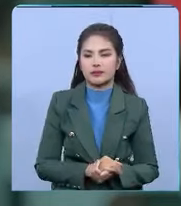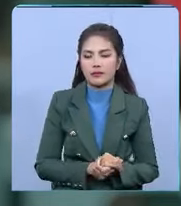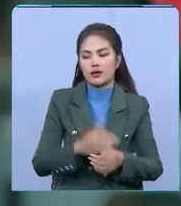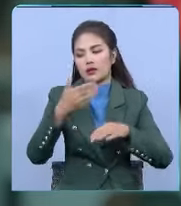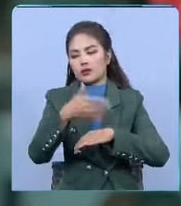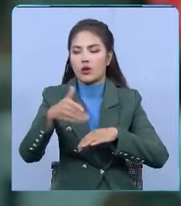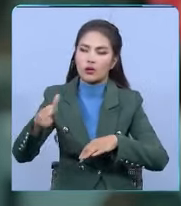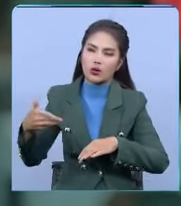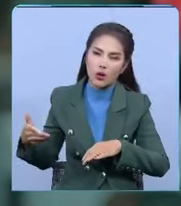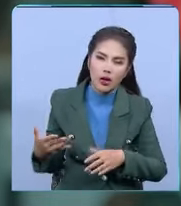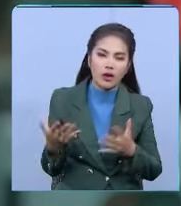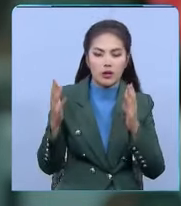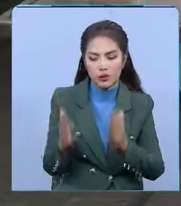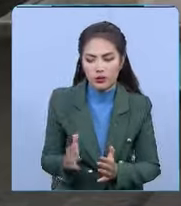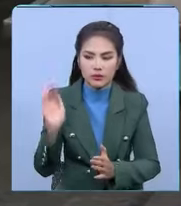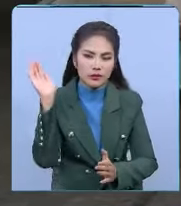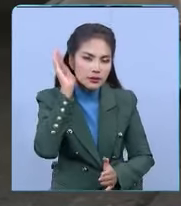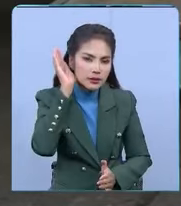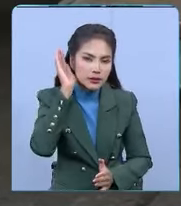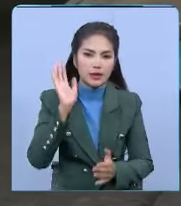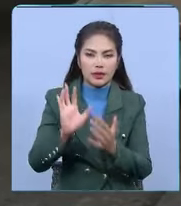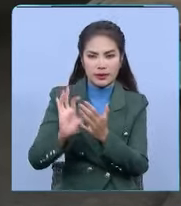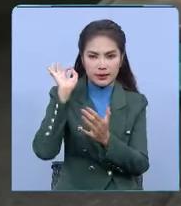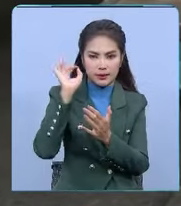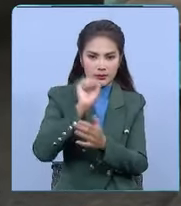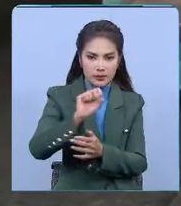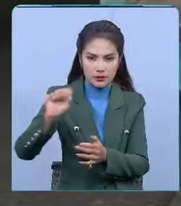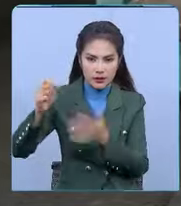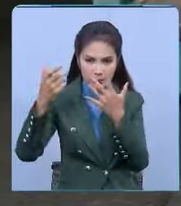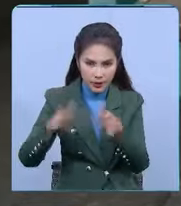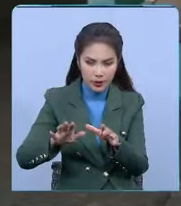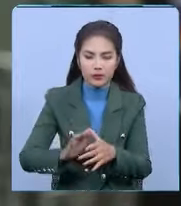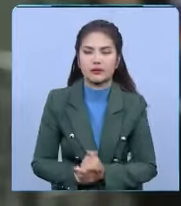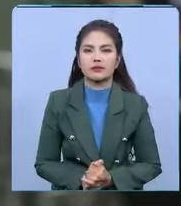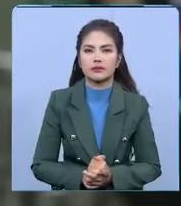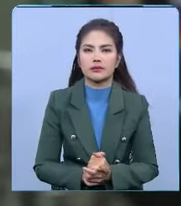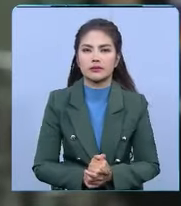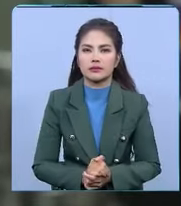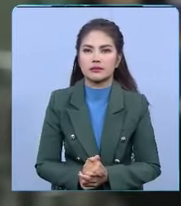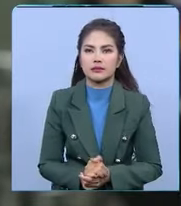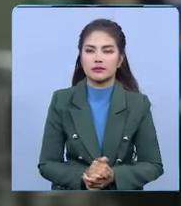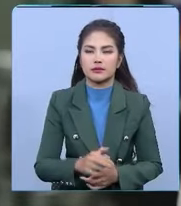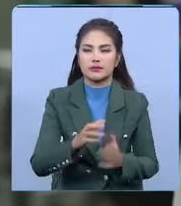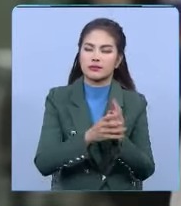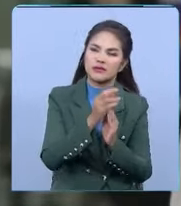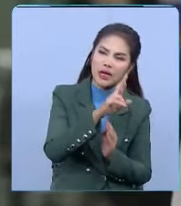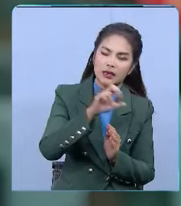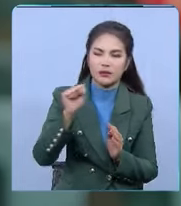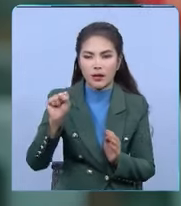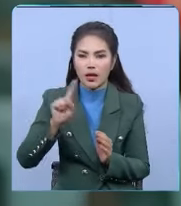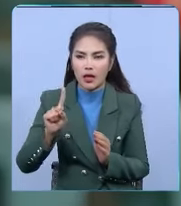ปแล้วเราก็ต้องไว้ใจสส. พูดถึงเรื่องในสภานิดนึงครับผมอยากจะทราบว่าอย่างทางพรรคพลังประชารัฐเนี่ยมีเงื่อน